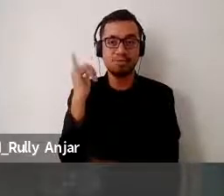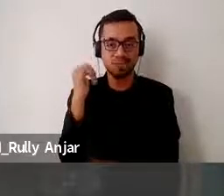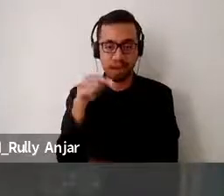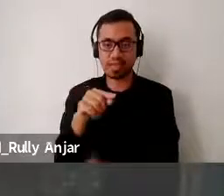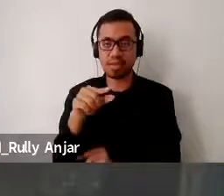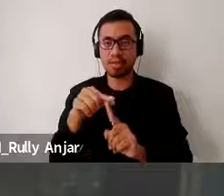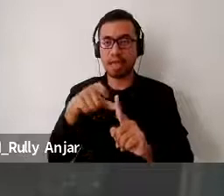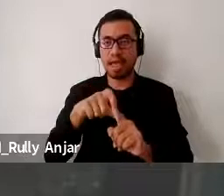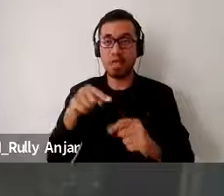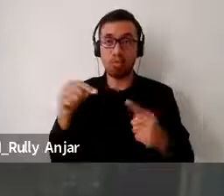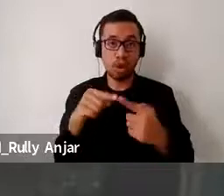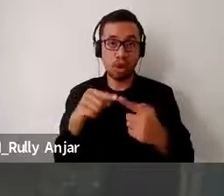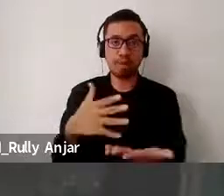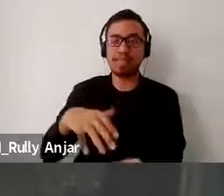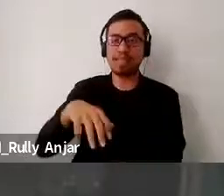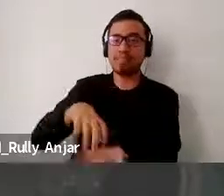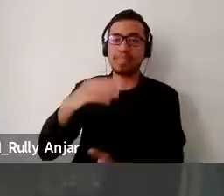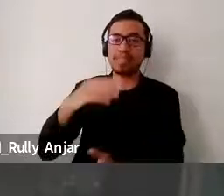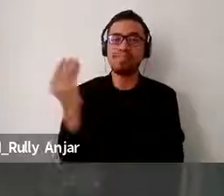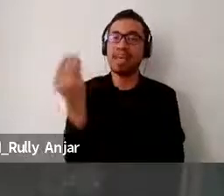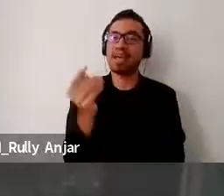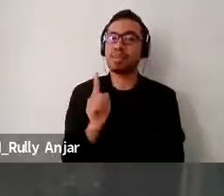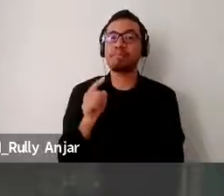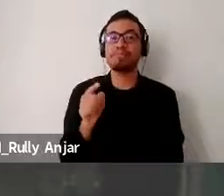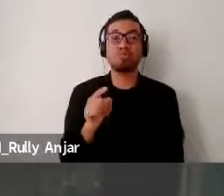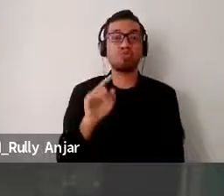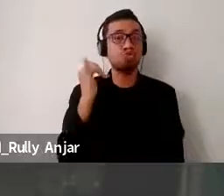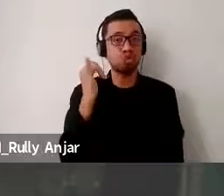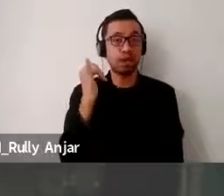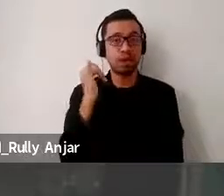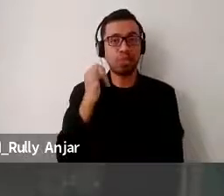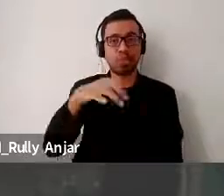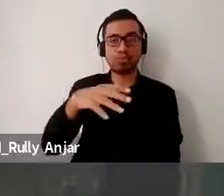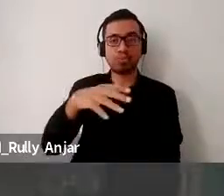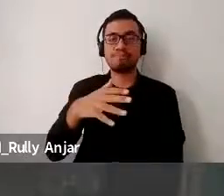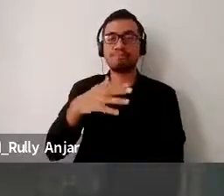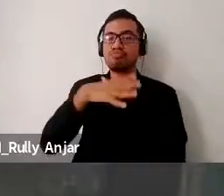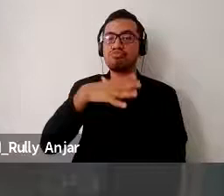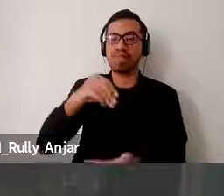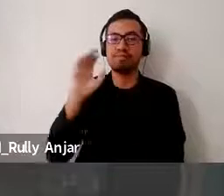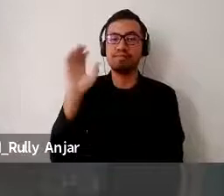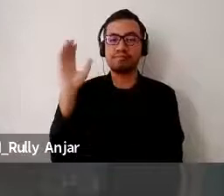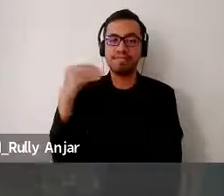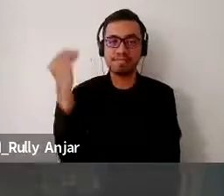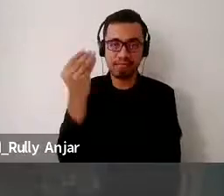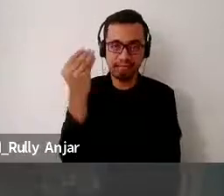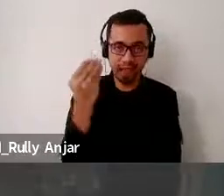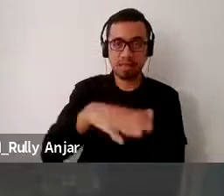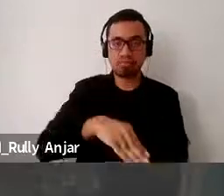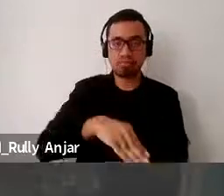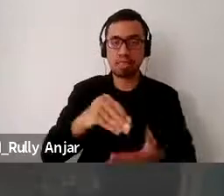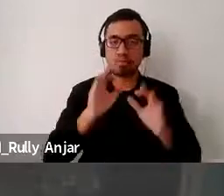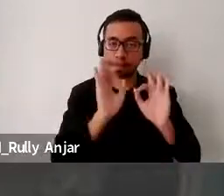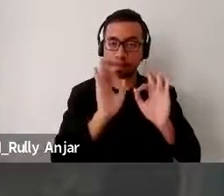kegiatan wisata, ya, kedudukan Jogja sebagai kota wisata dan pendidikan. Karena adanya COVID-19, maka kemudian